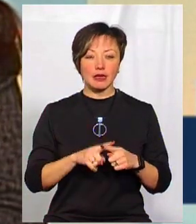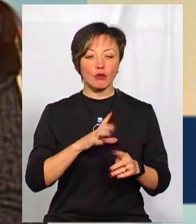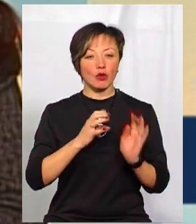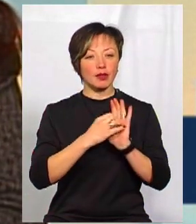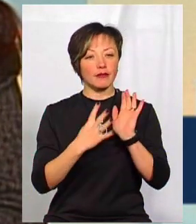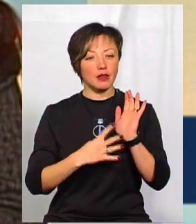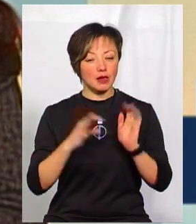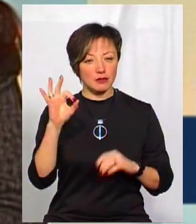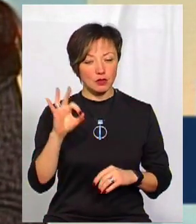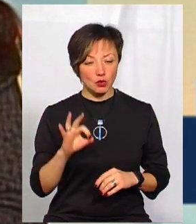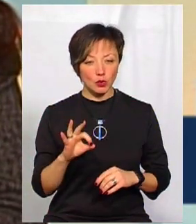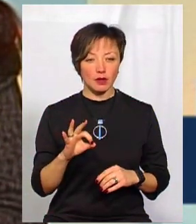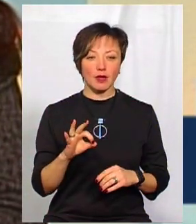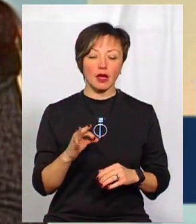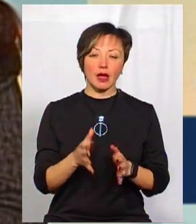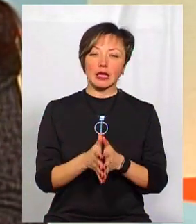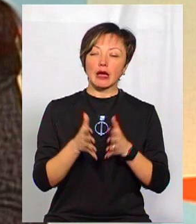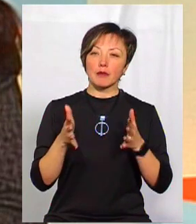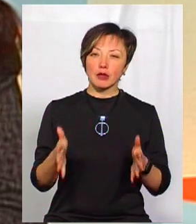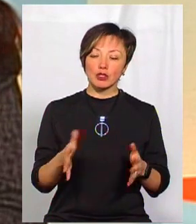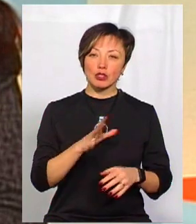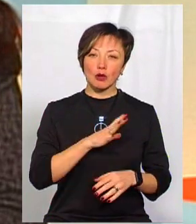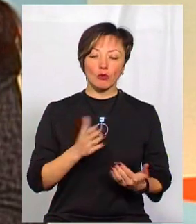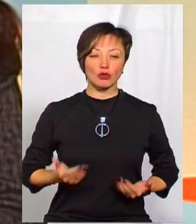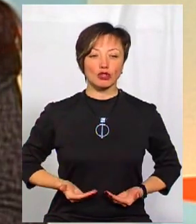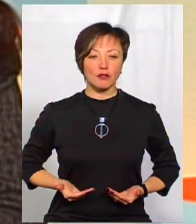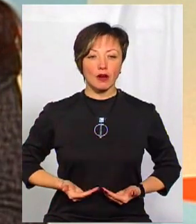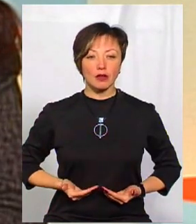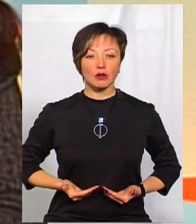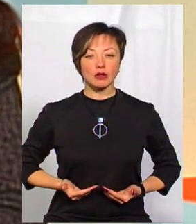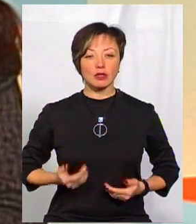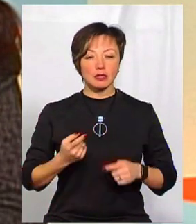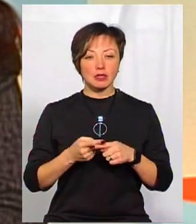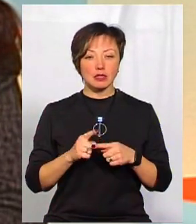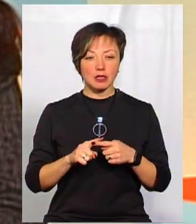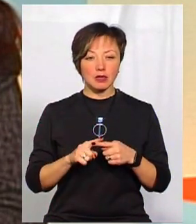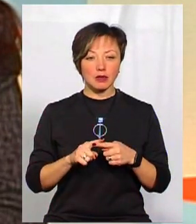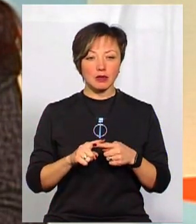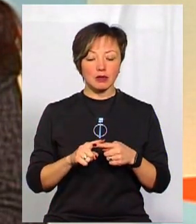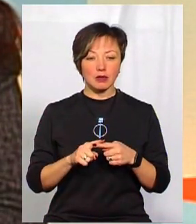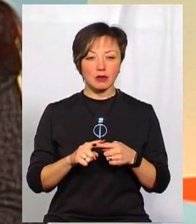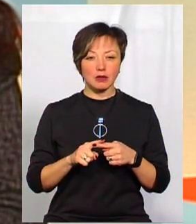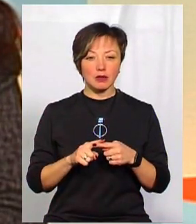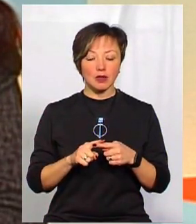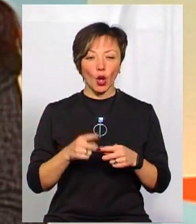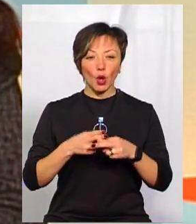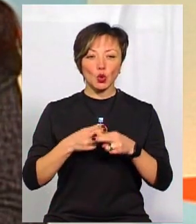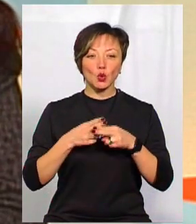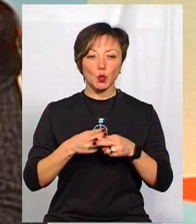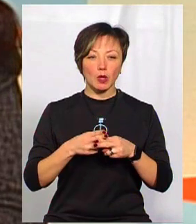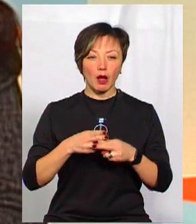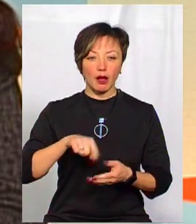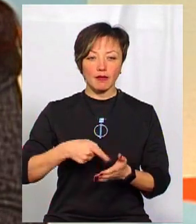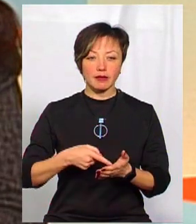склало 19%. От, наприклад, найбільше проживало по кількості відсотків, це знаходилося, наприклад, у Дунаївцях,